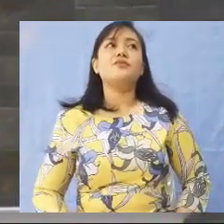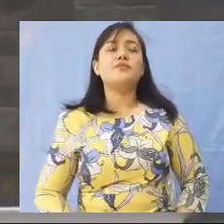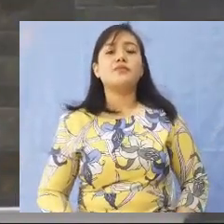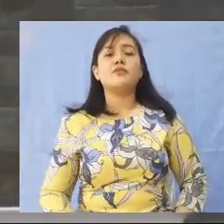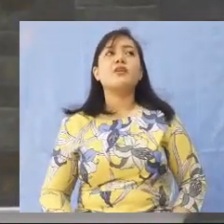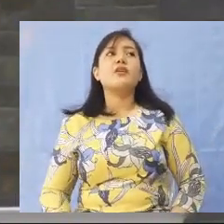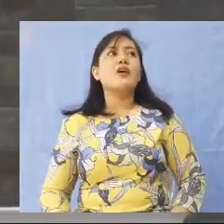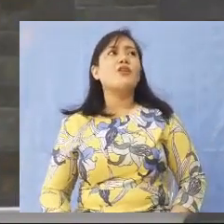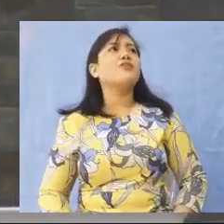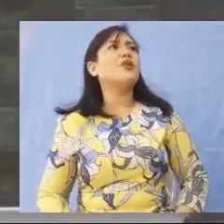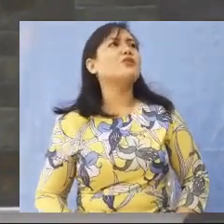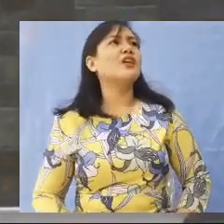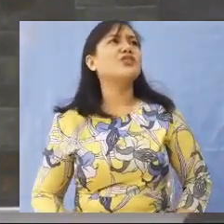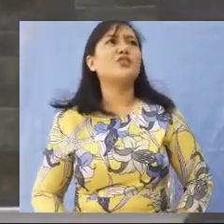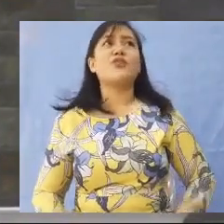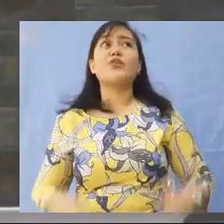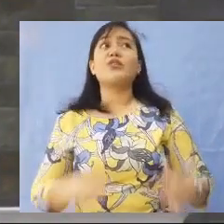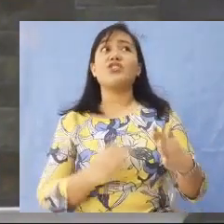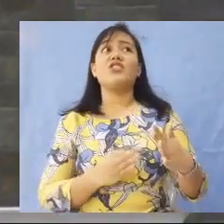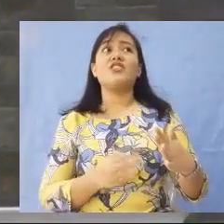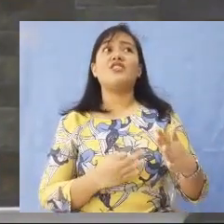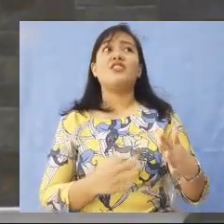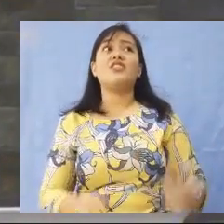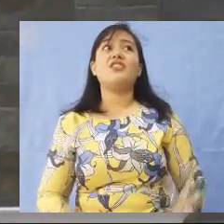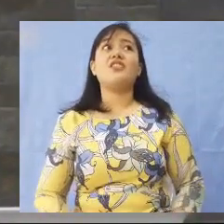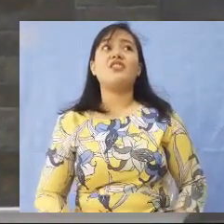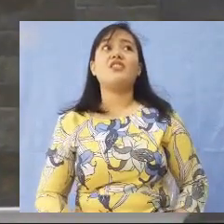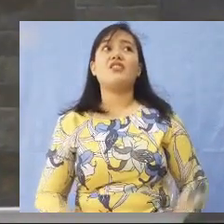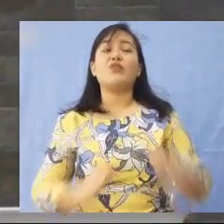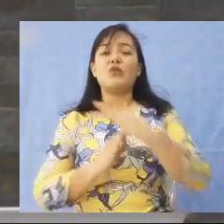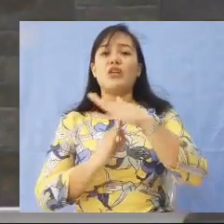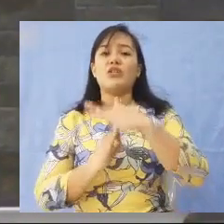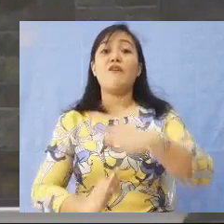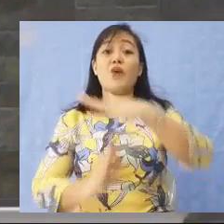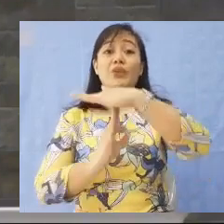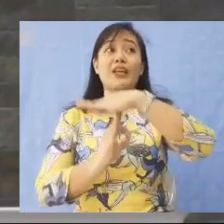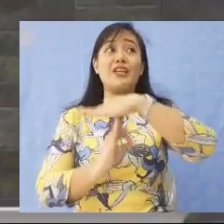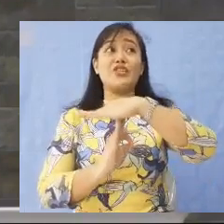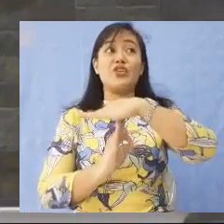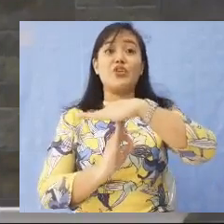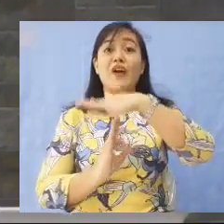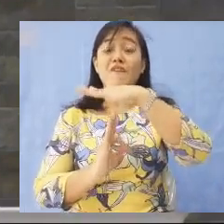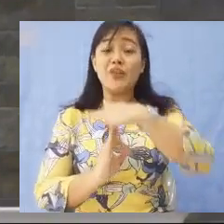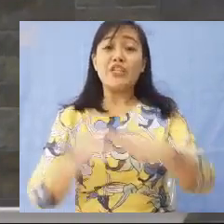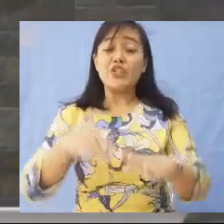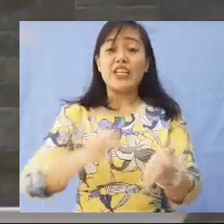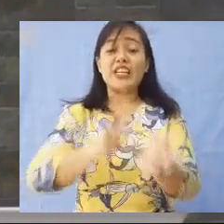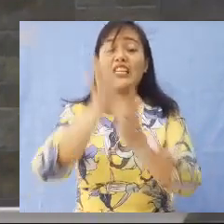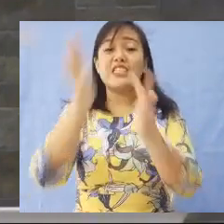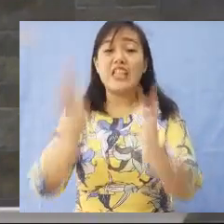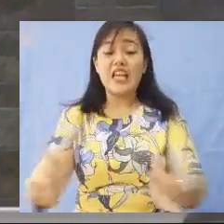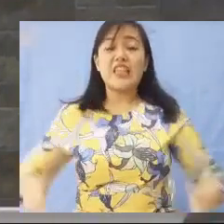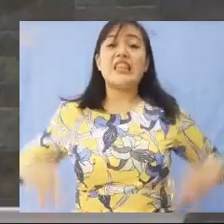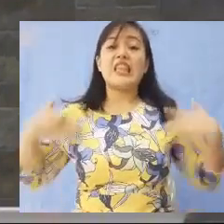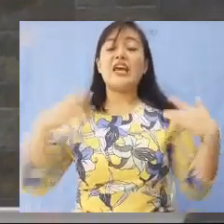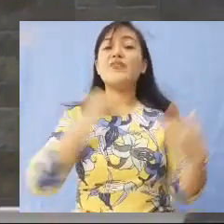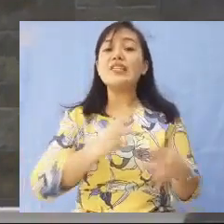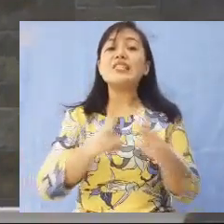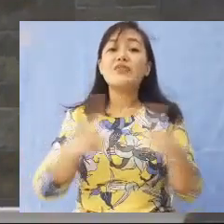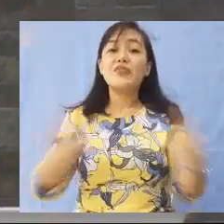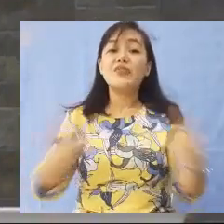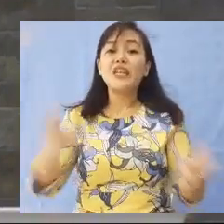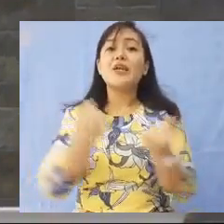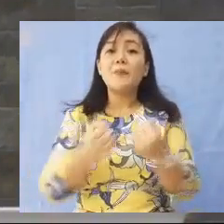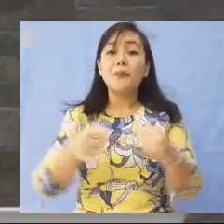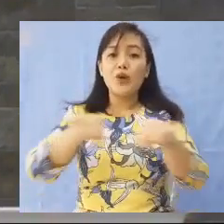yung fundamental doctrines na yun, ano-ano po yun? Doctrine of salvation, doctrine of baptism, doctrine of Lord's Supper, doctrine